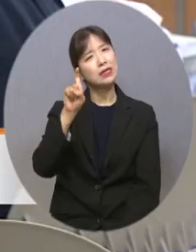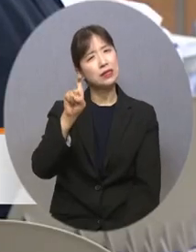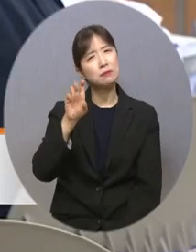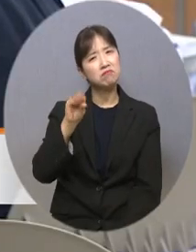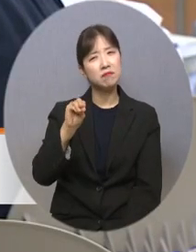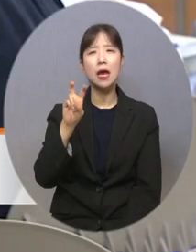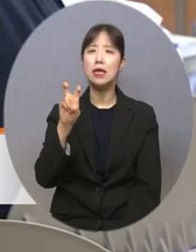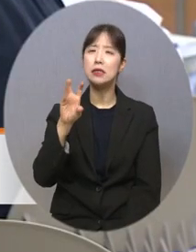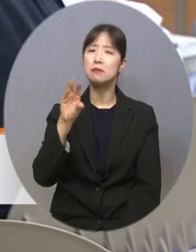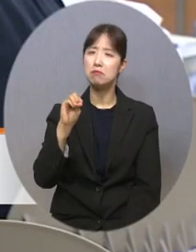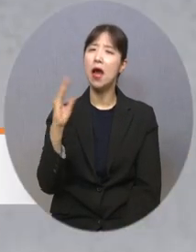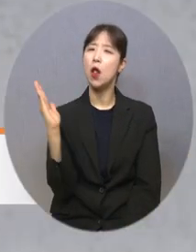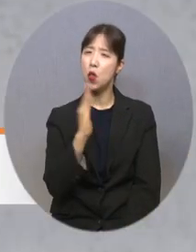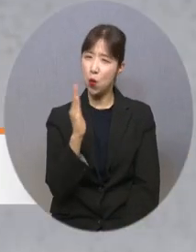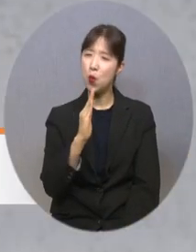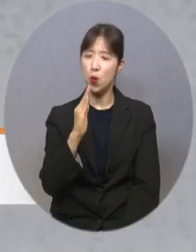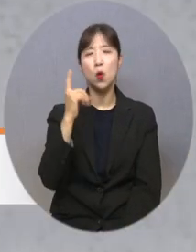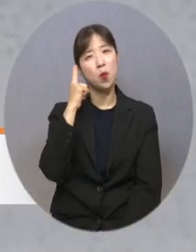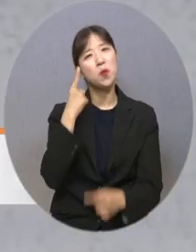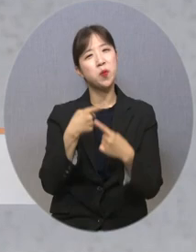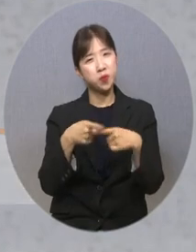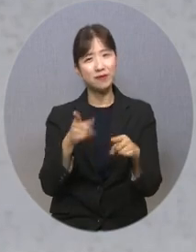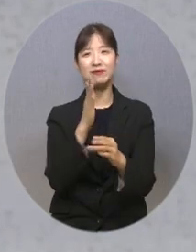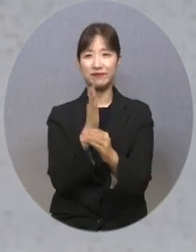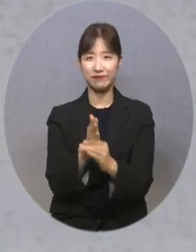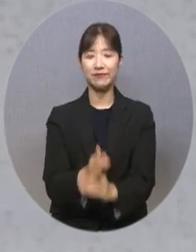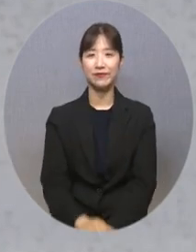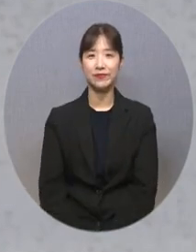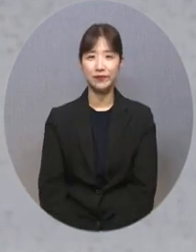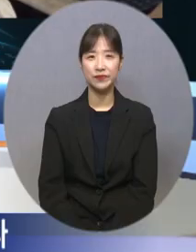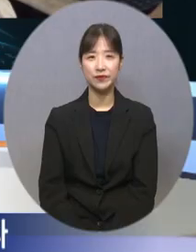명 내외로 확진자 수를 예측하고 있다고 전했습니다.